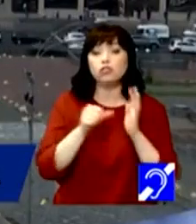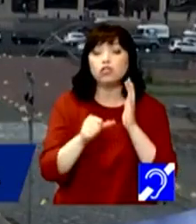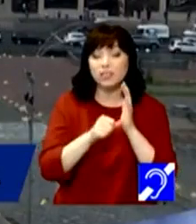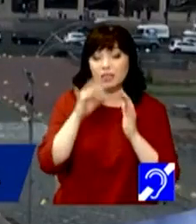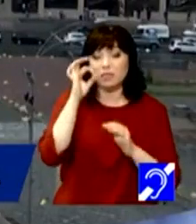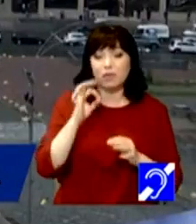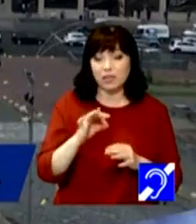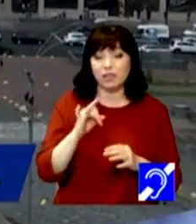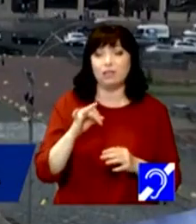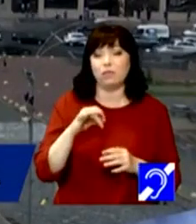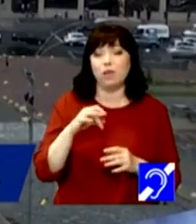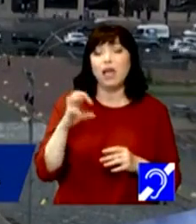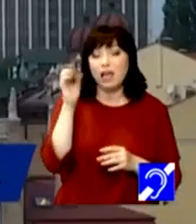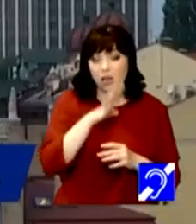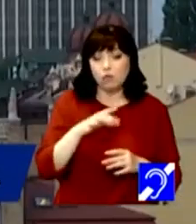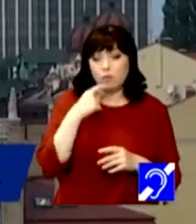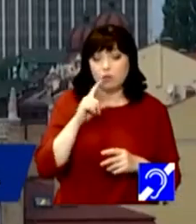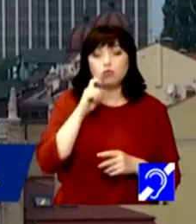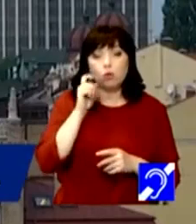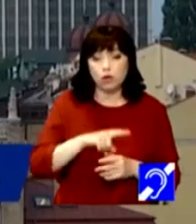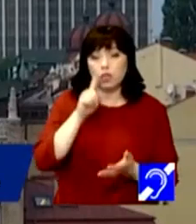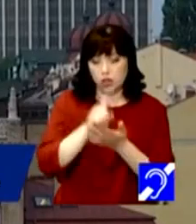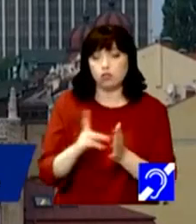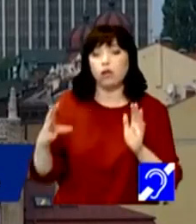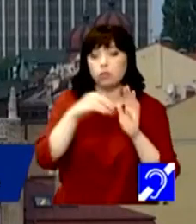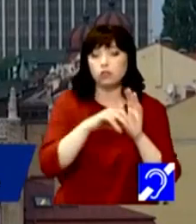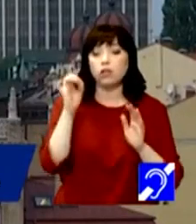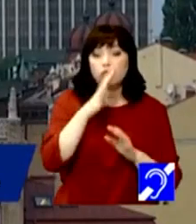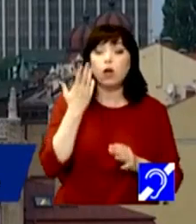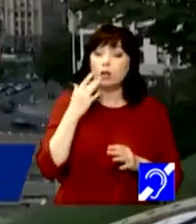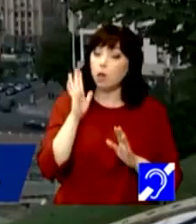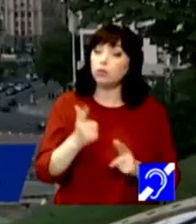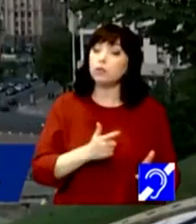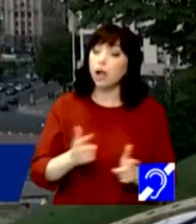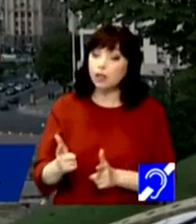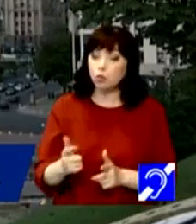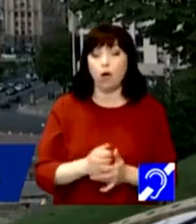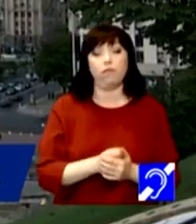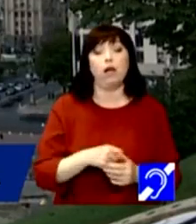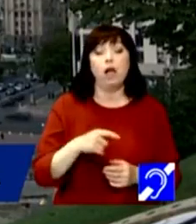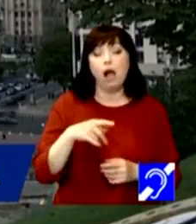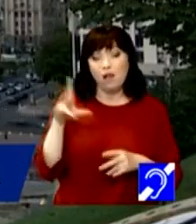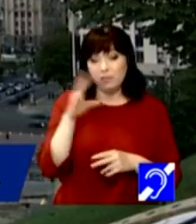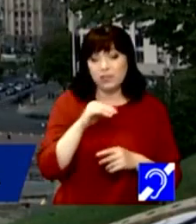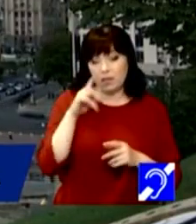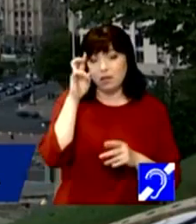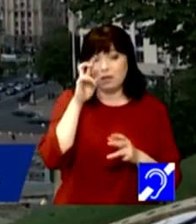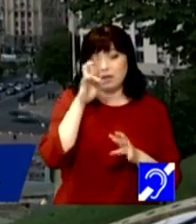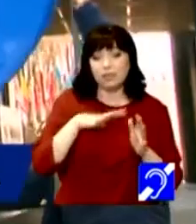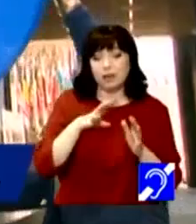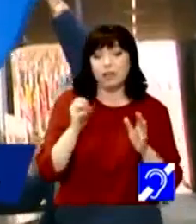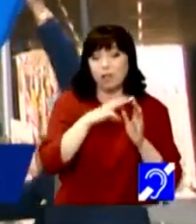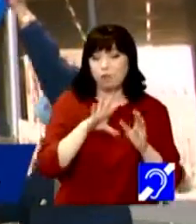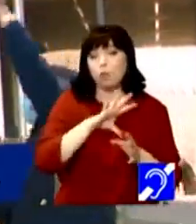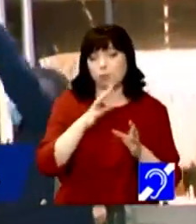din populația Uniunii consideră că Ucraina ar trebui să adere la UE când va fi pregătită. În toate țările membre ale Uniunii, aderarea Ucrainei la